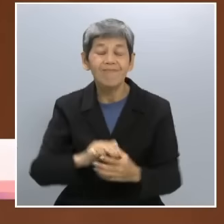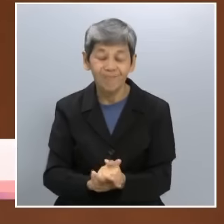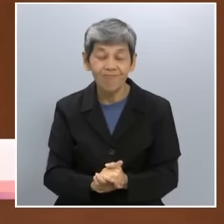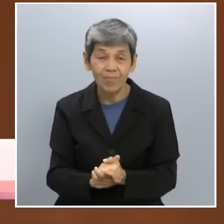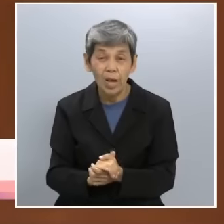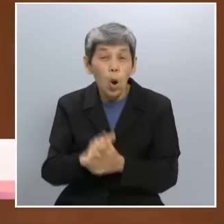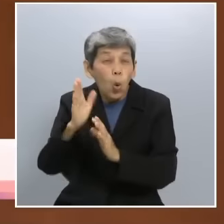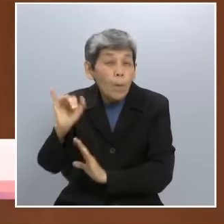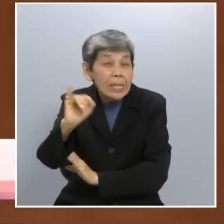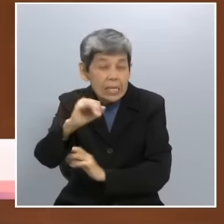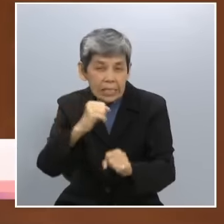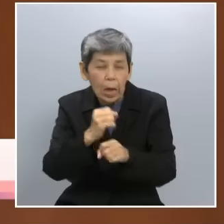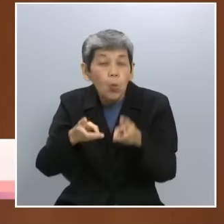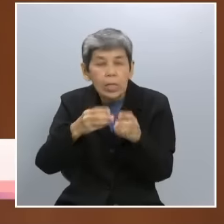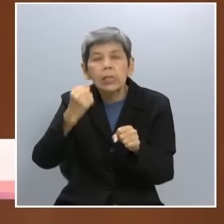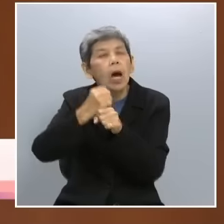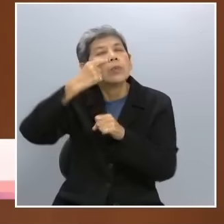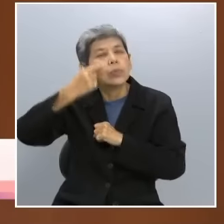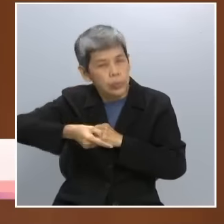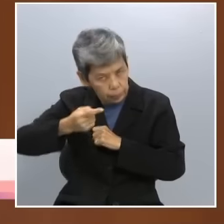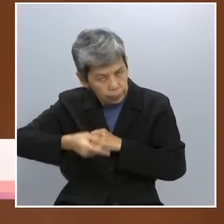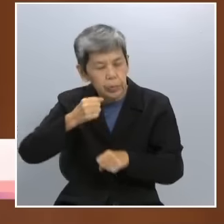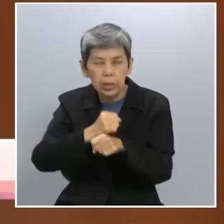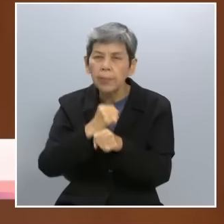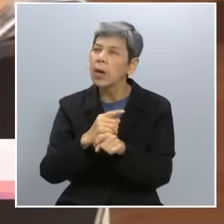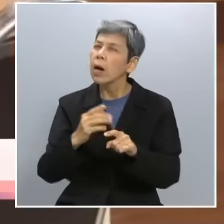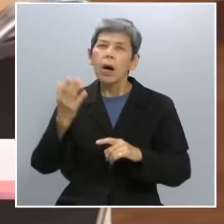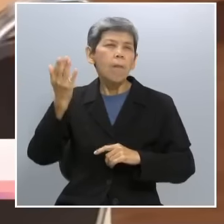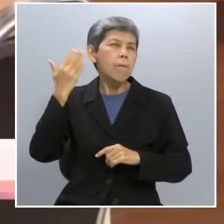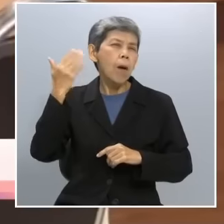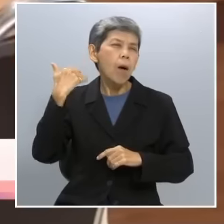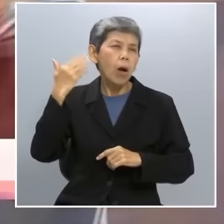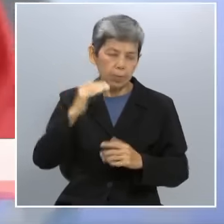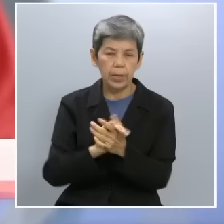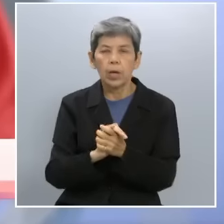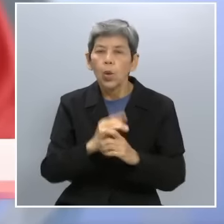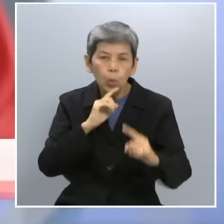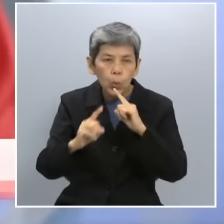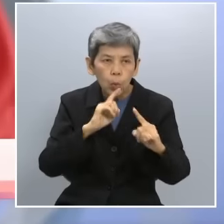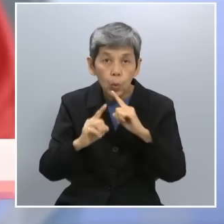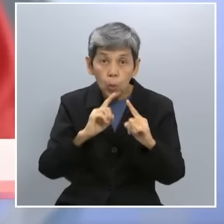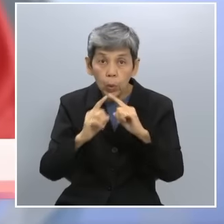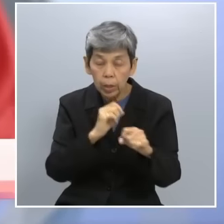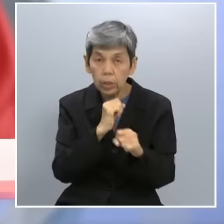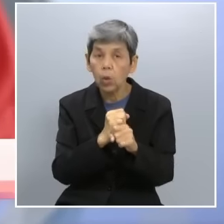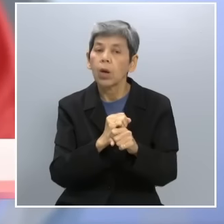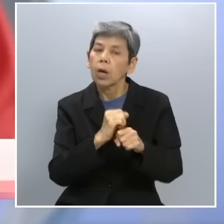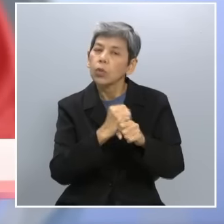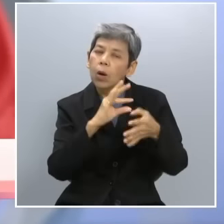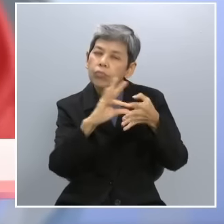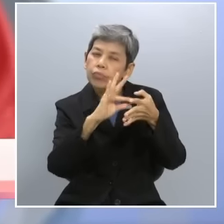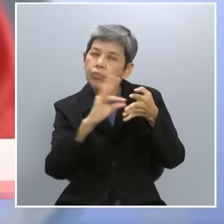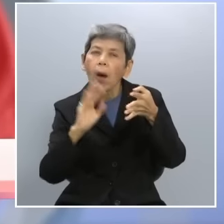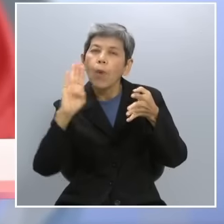ไอ้คนร้ายเนี่ยมันก็ใช้วิธีเดิมๆค่ะนะครับเหมือนกับตอนที่มันเองได้มีการพูดกับทางฝั่งของนิติของของคอนโด่ะ